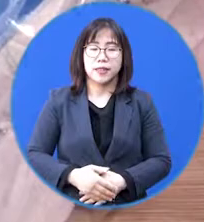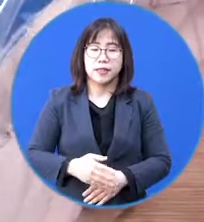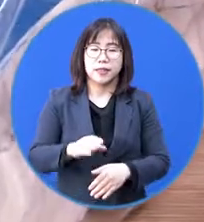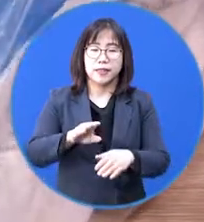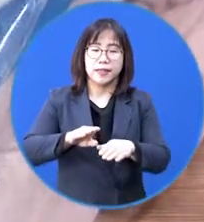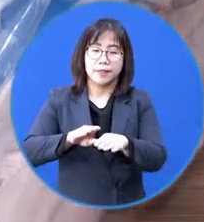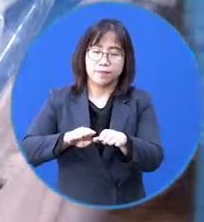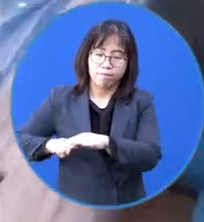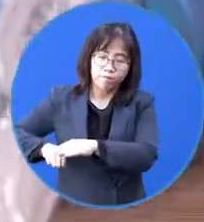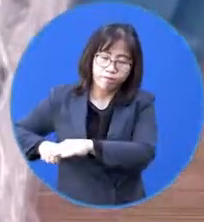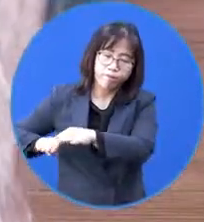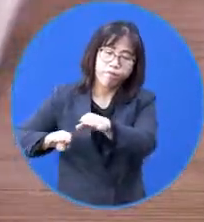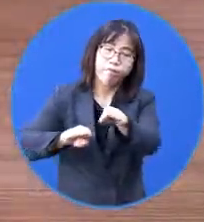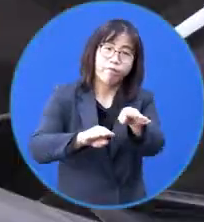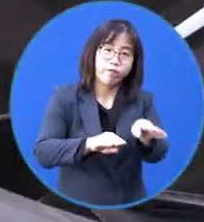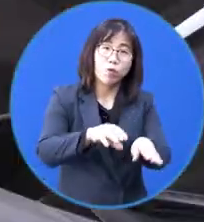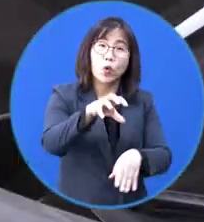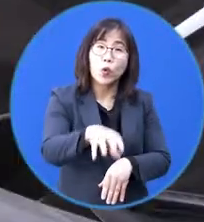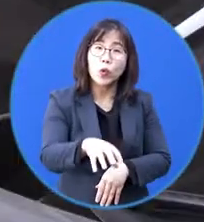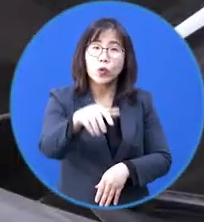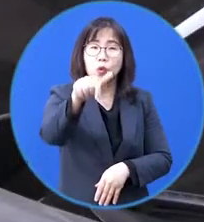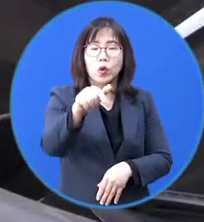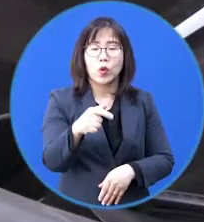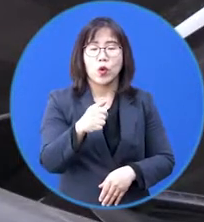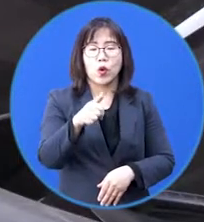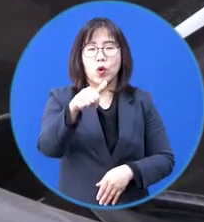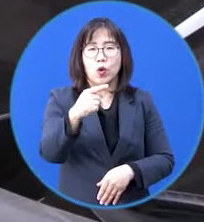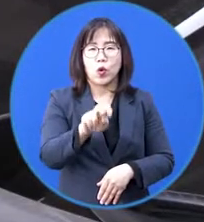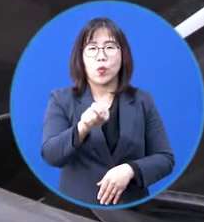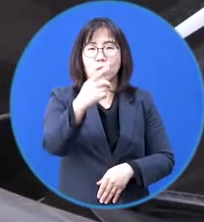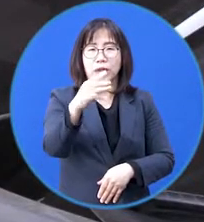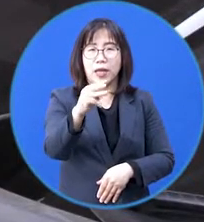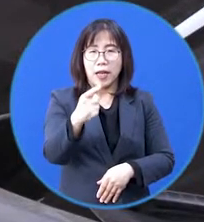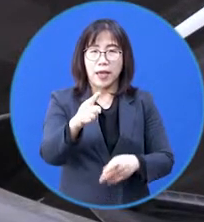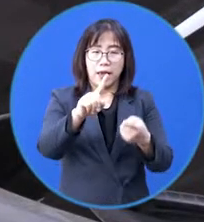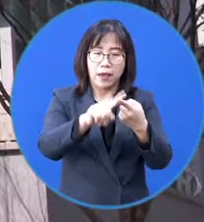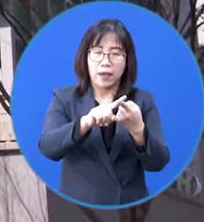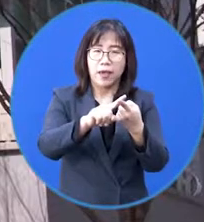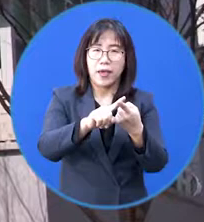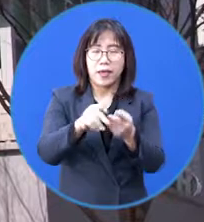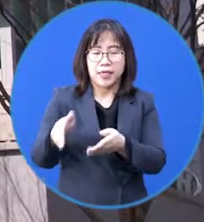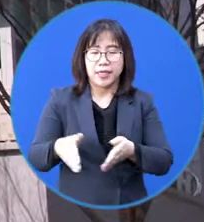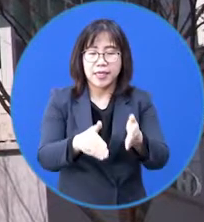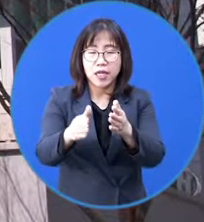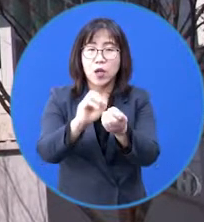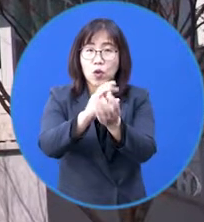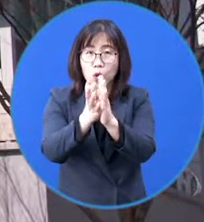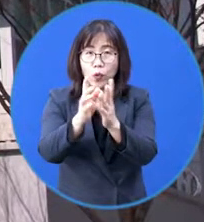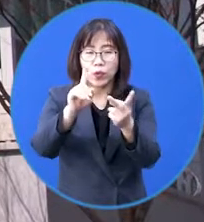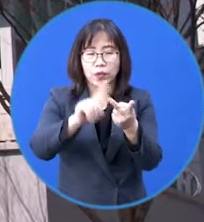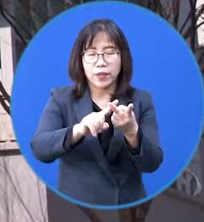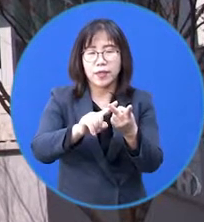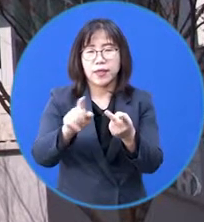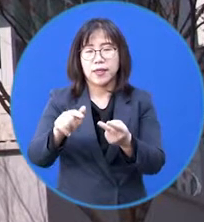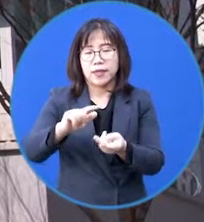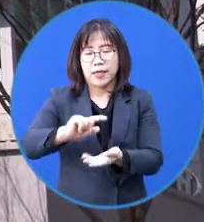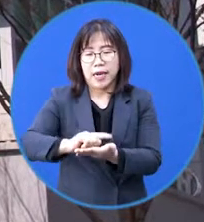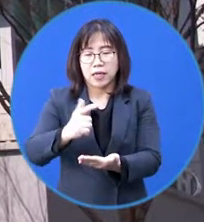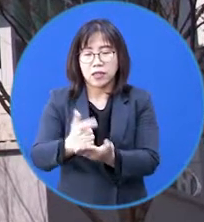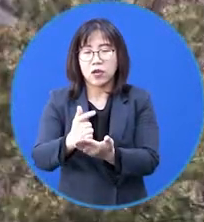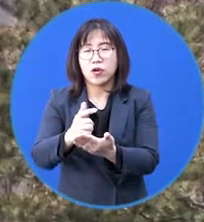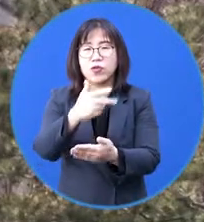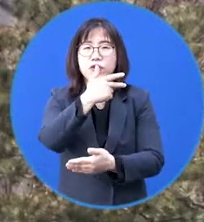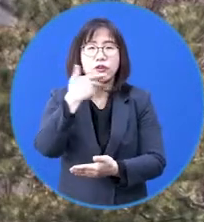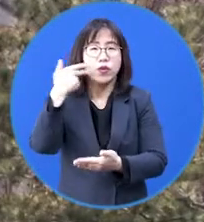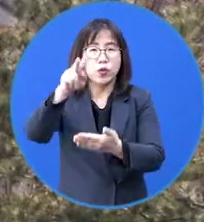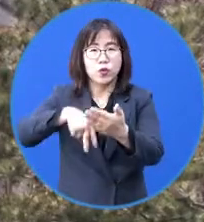있습니다 드라이브 스스로를 이용하는 도서관은 곰달래 도서관 개 꼰 어린이도서관 강서 영어도서관